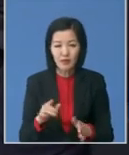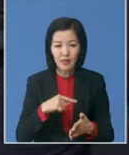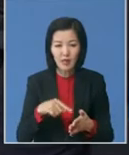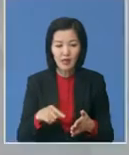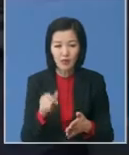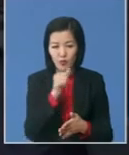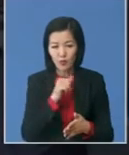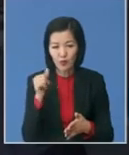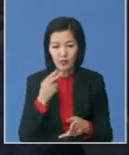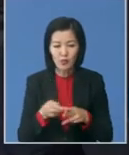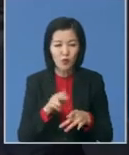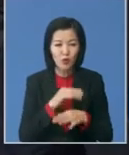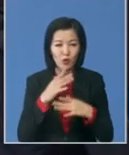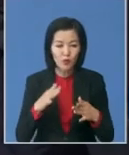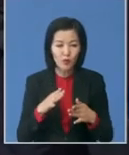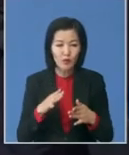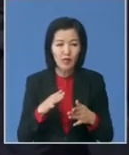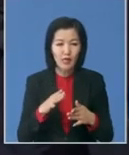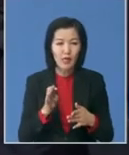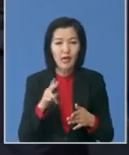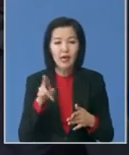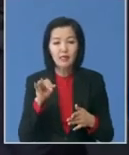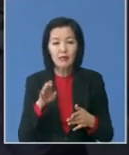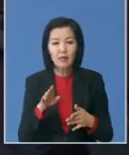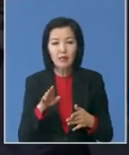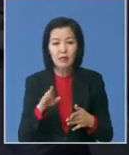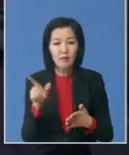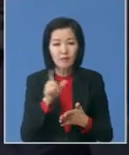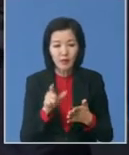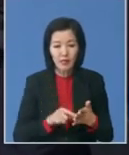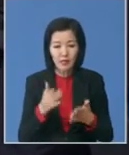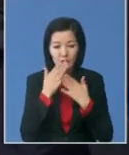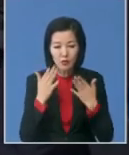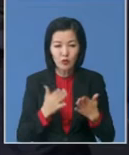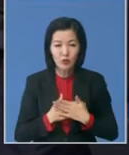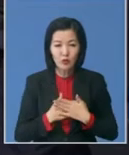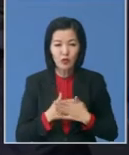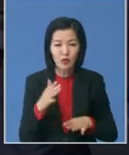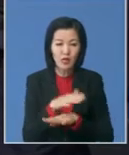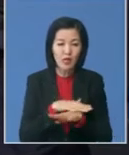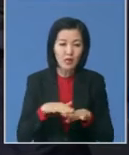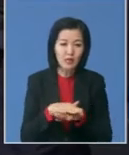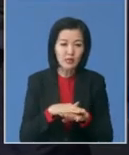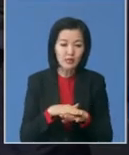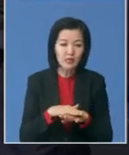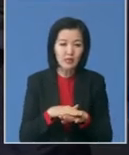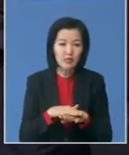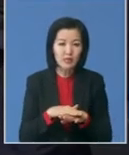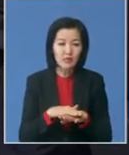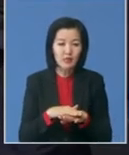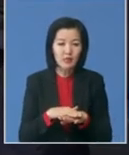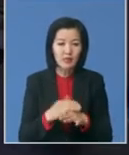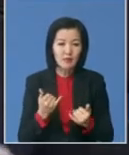көп ақын, әдебиетті жақсы көретін, поэзияны сүйетін халықтың арасында, ортасында